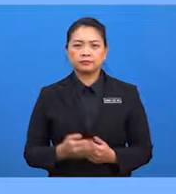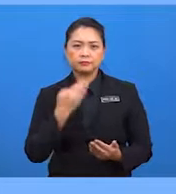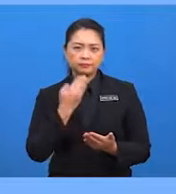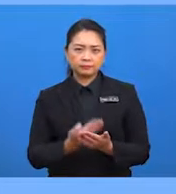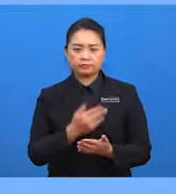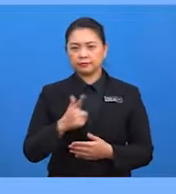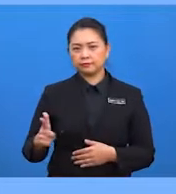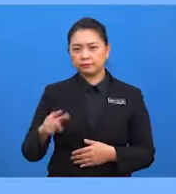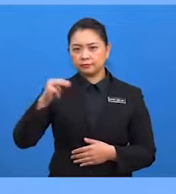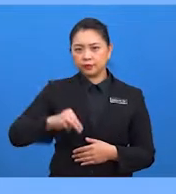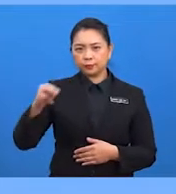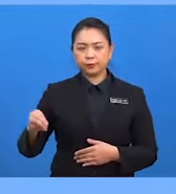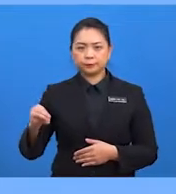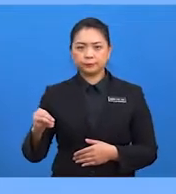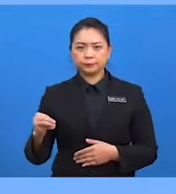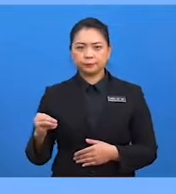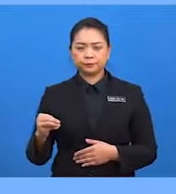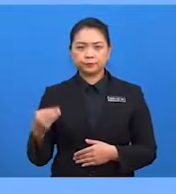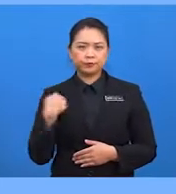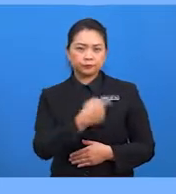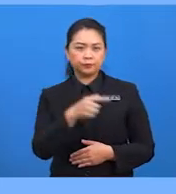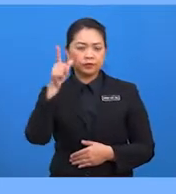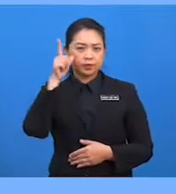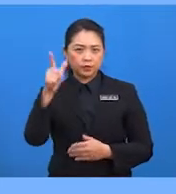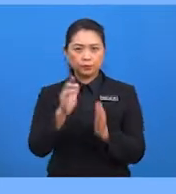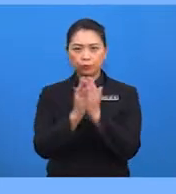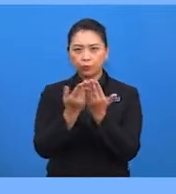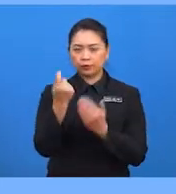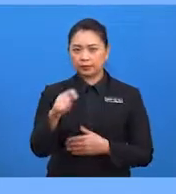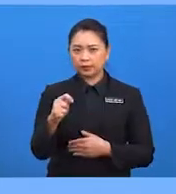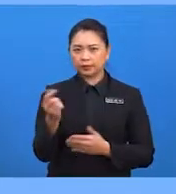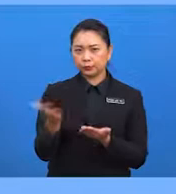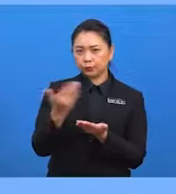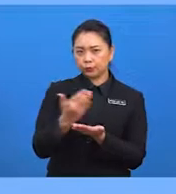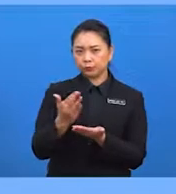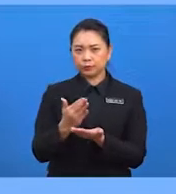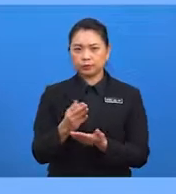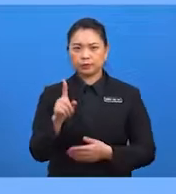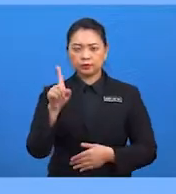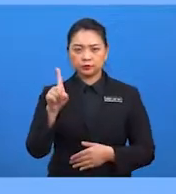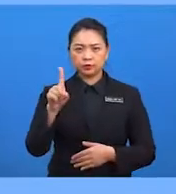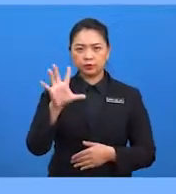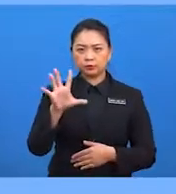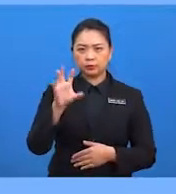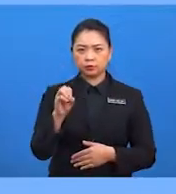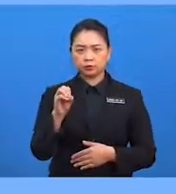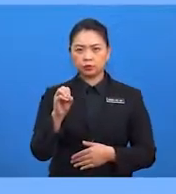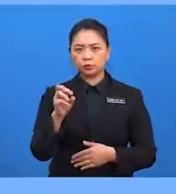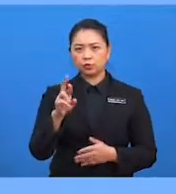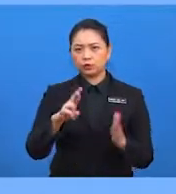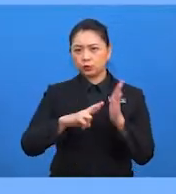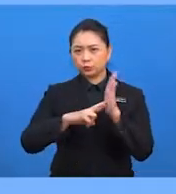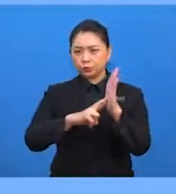Baiklah murid-murid, jom kita lihat buku teks muka surat 150.